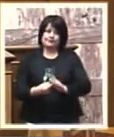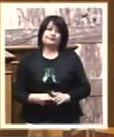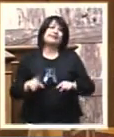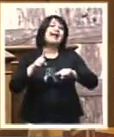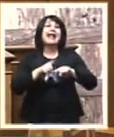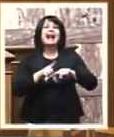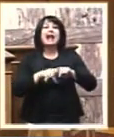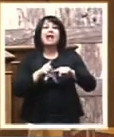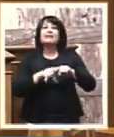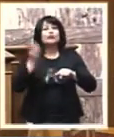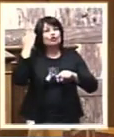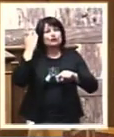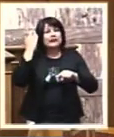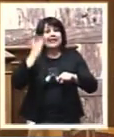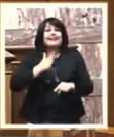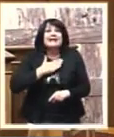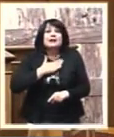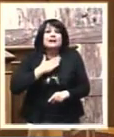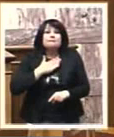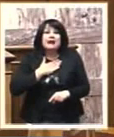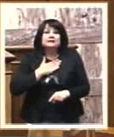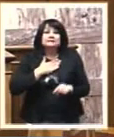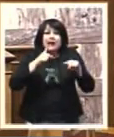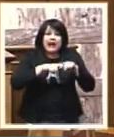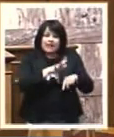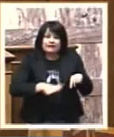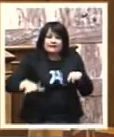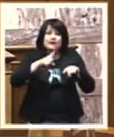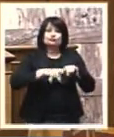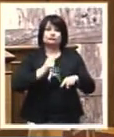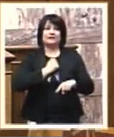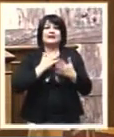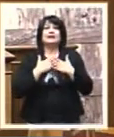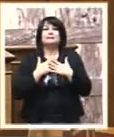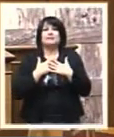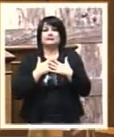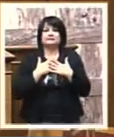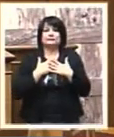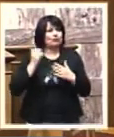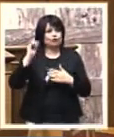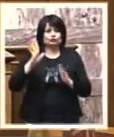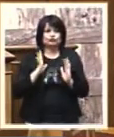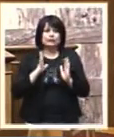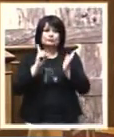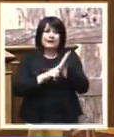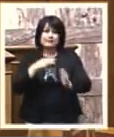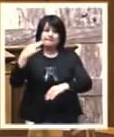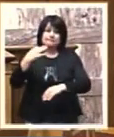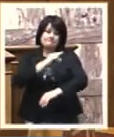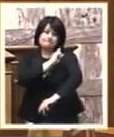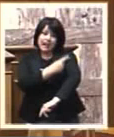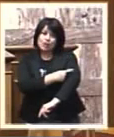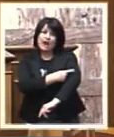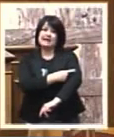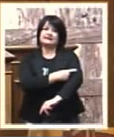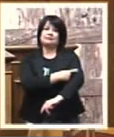σύνθημα που συγκλώνιζε, έχει και αυτό την βαθύτερη διάσταση. Να αναπτύξουμε τα συγκριτικά μας πλεονεκτήματα. Να επενδύσουμε